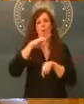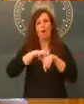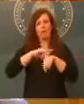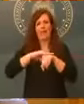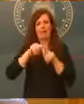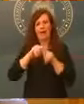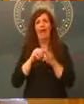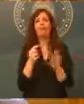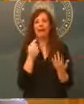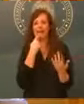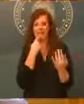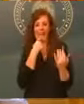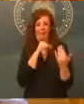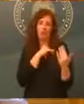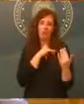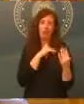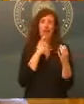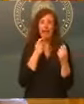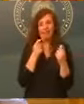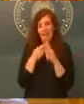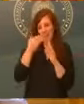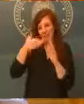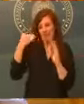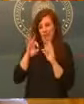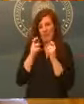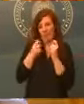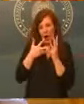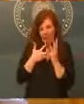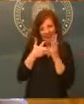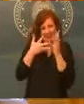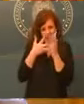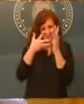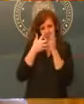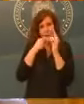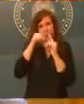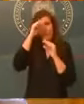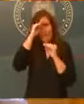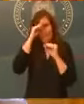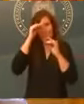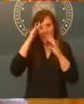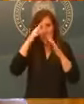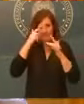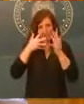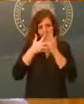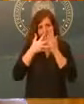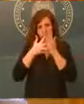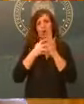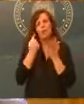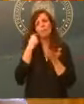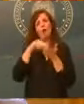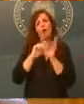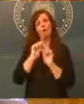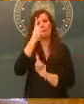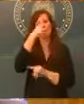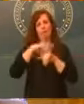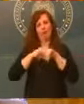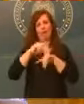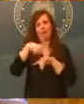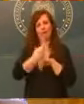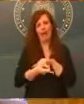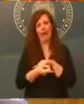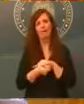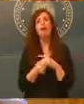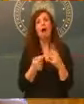studentesse che hanno avuto un po' più di difficoltà negli apprendimenti, negli ultimi mesi che abbiamo passato, ma anche quelli che vogliono